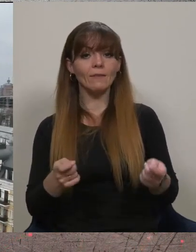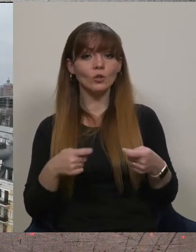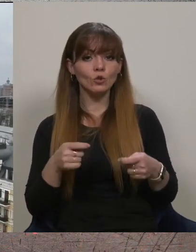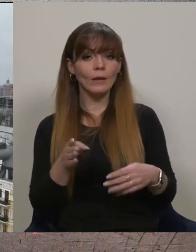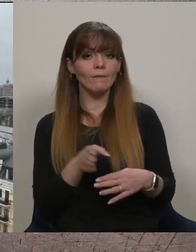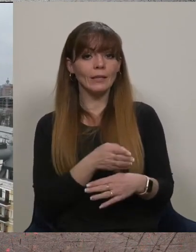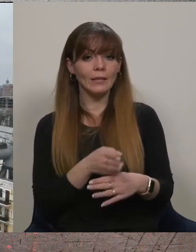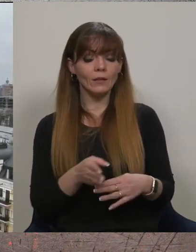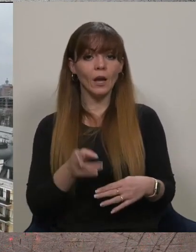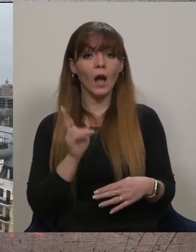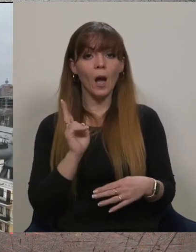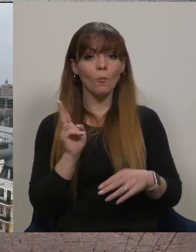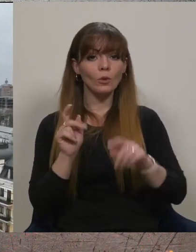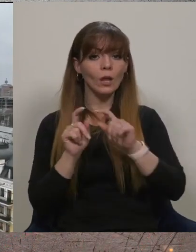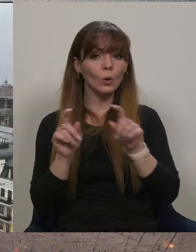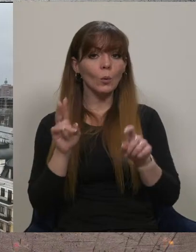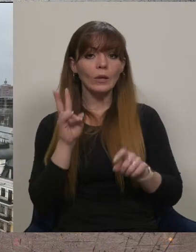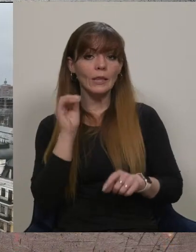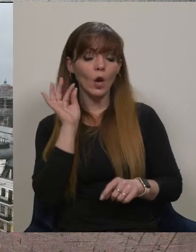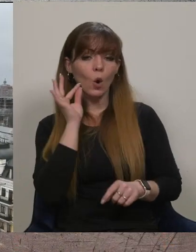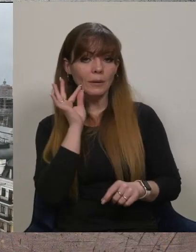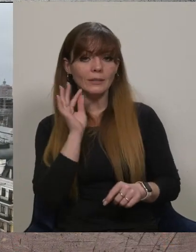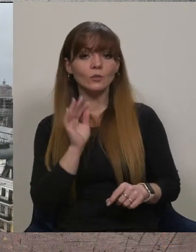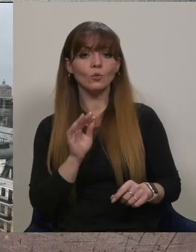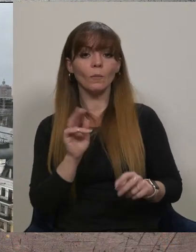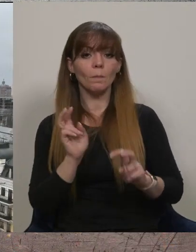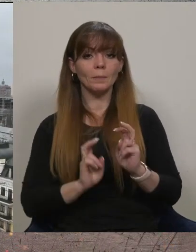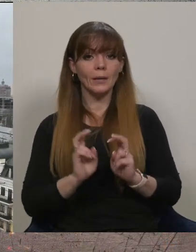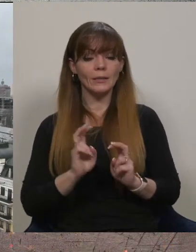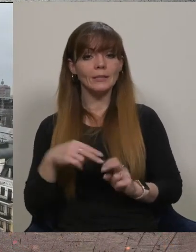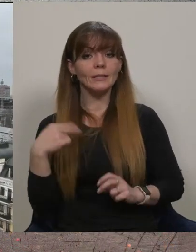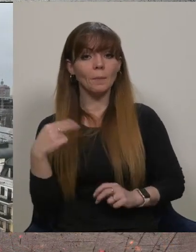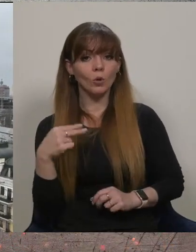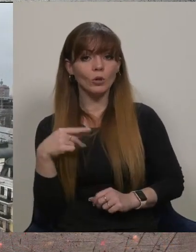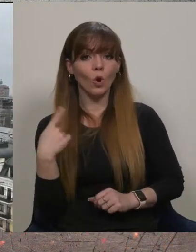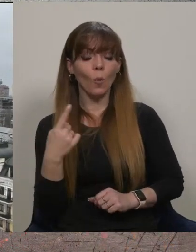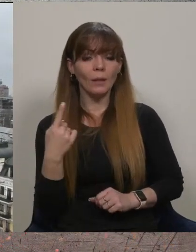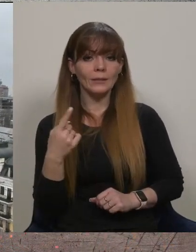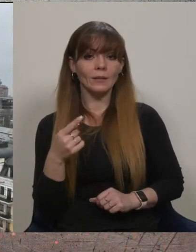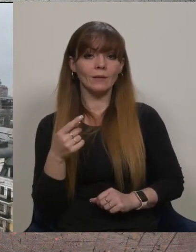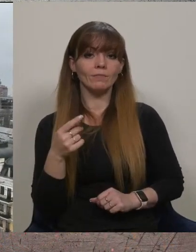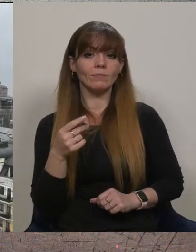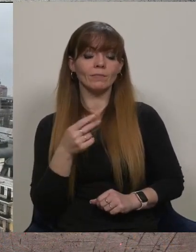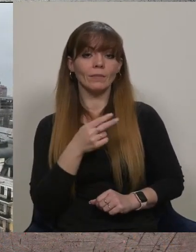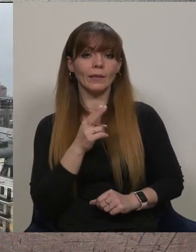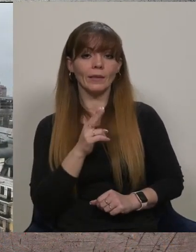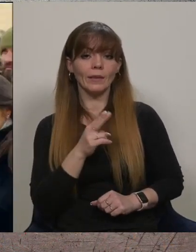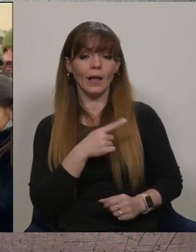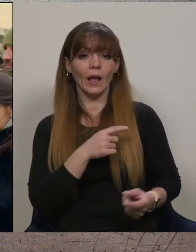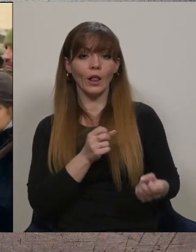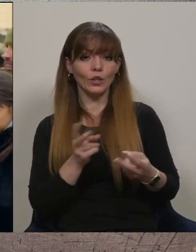відділення комунального некомерційного підприємства «Запорізька обласна клінічна лікарня».